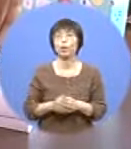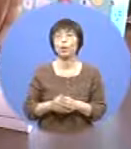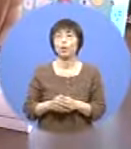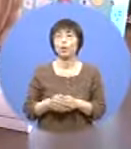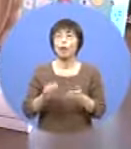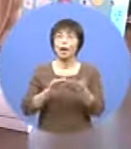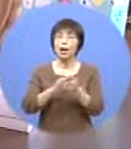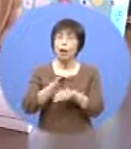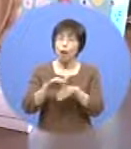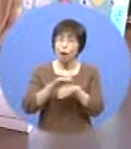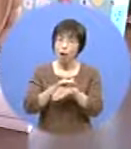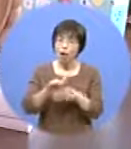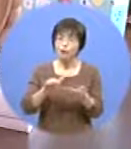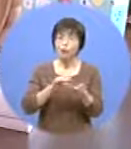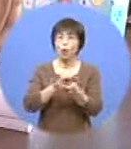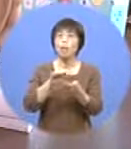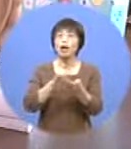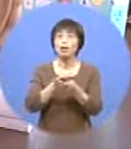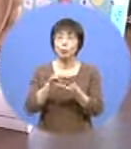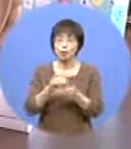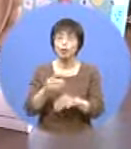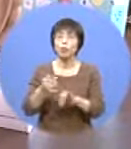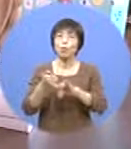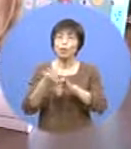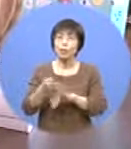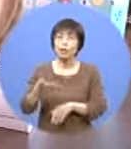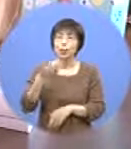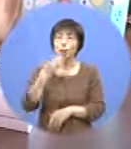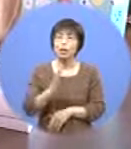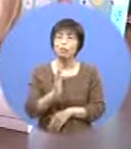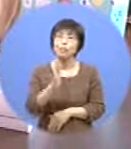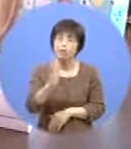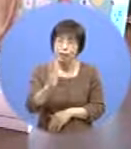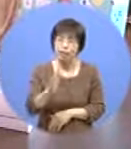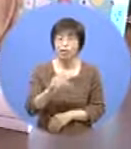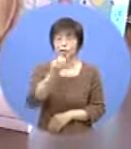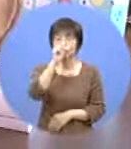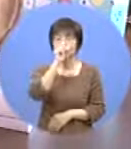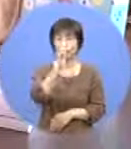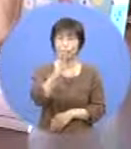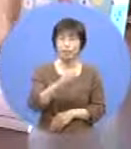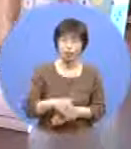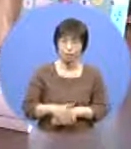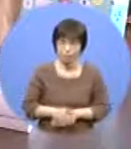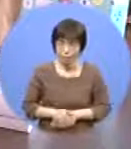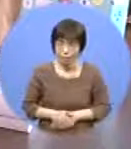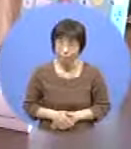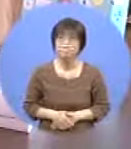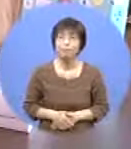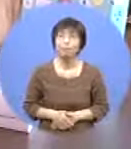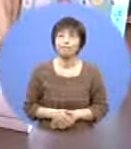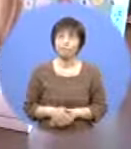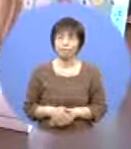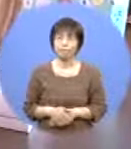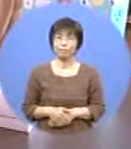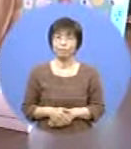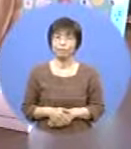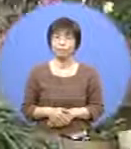ても可愛らしい刀剣饅頭、ぜひご賞味ください。よろしくお願いします。 よろしくお願いします。